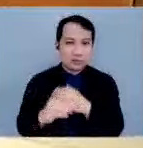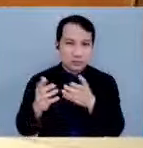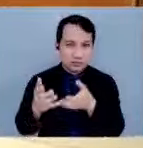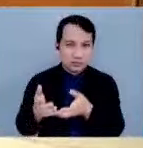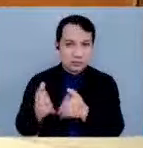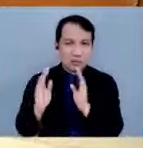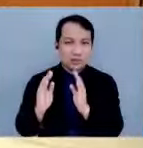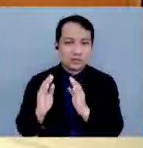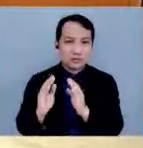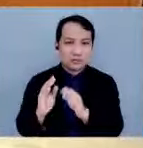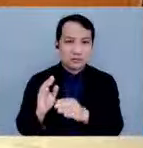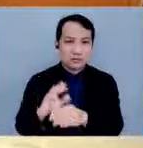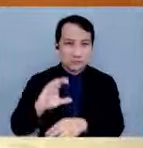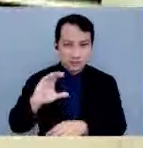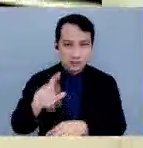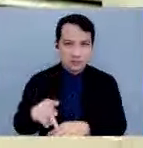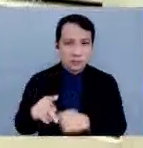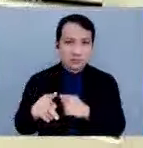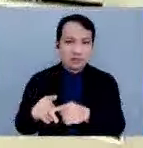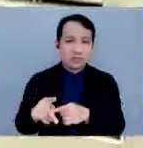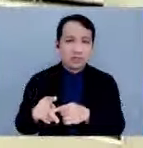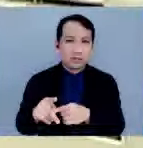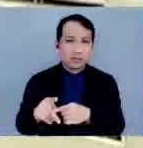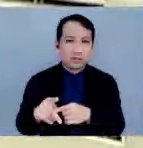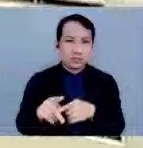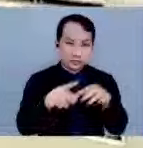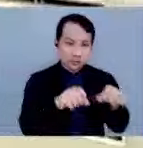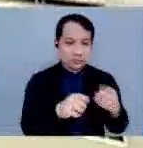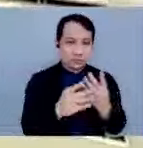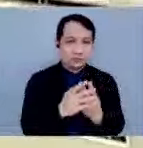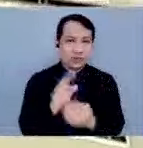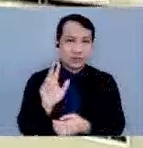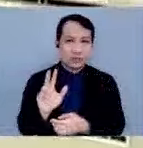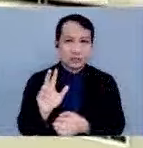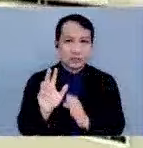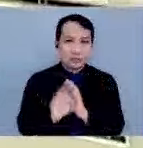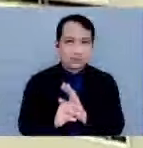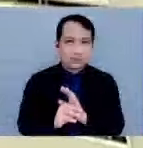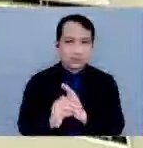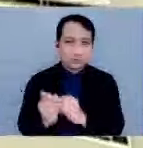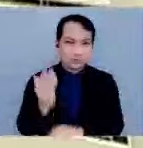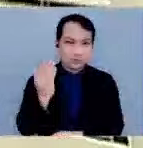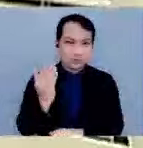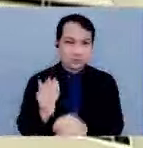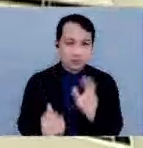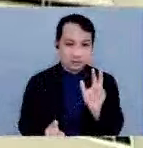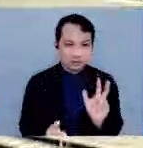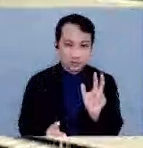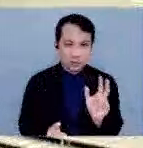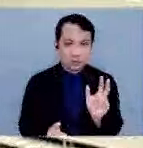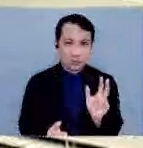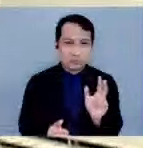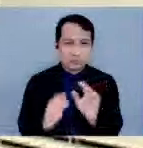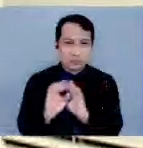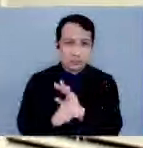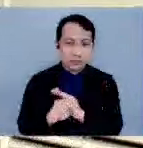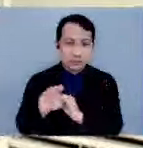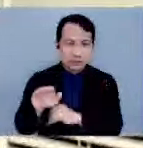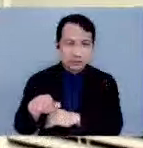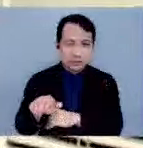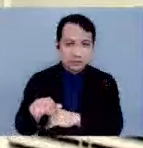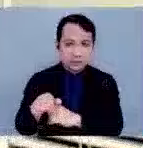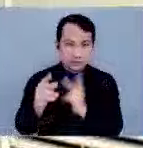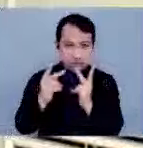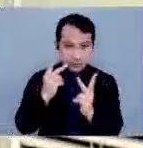gumamit ng cellphone ang mga detainee 30 minuto tuwing umaga at 30 minuto sa hapon. Ang visiting hours